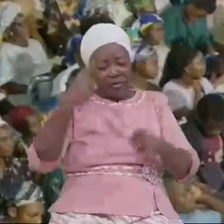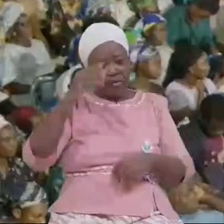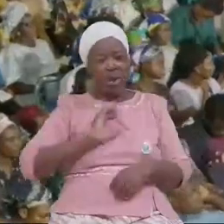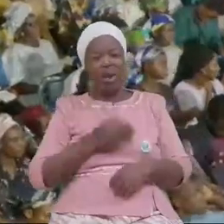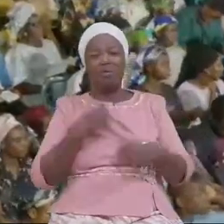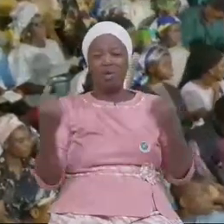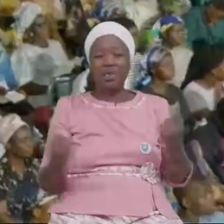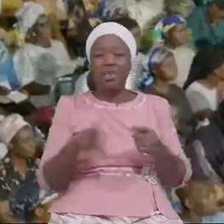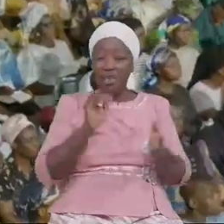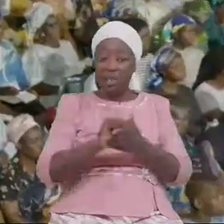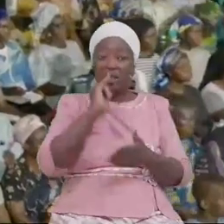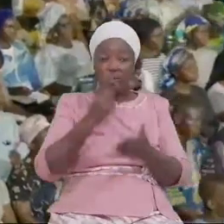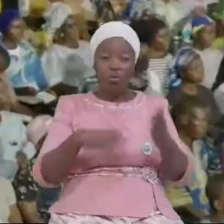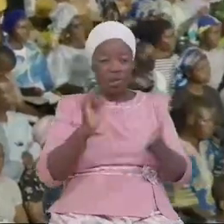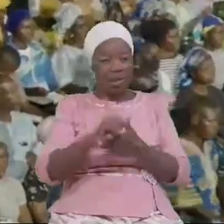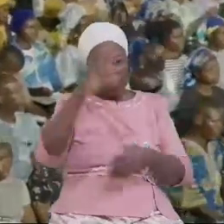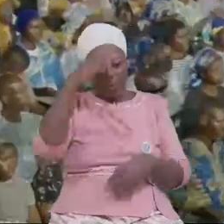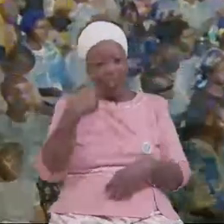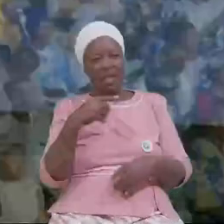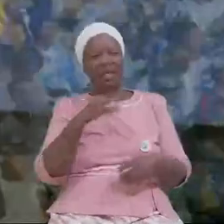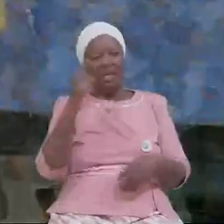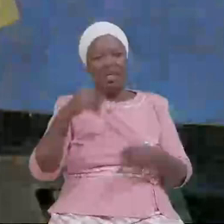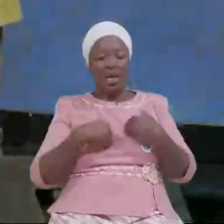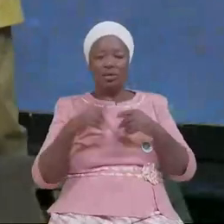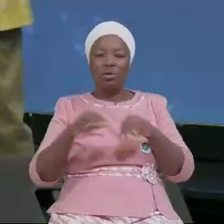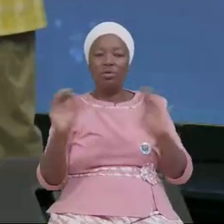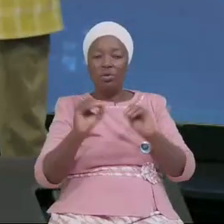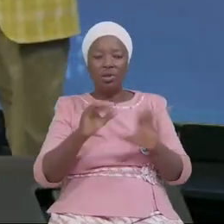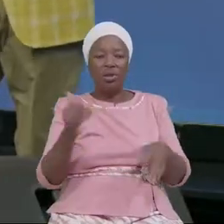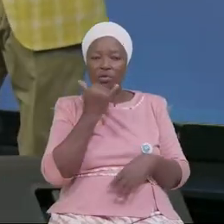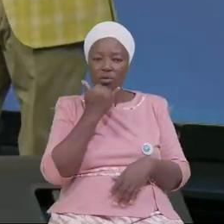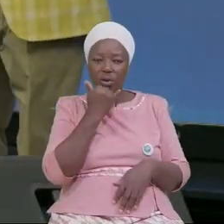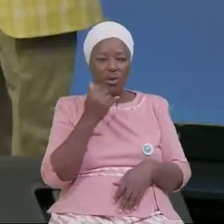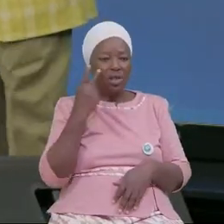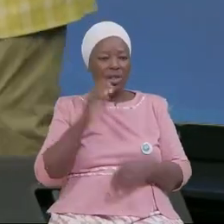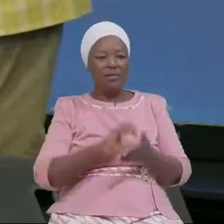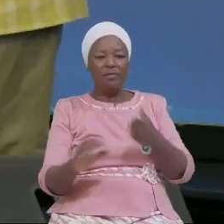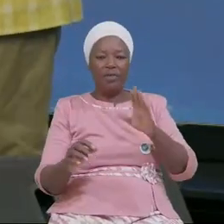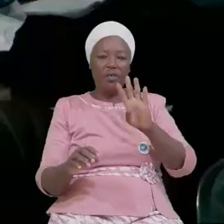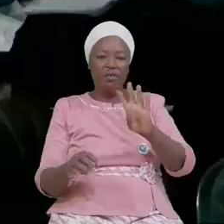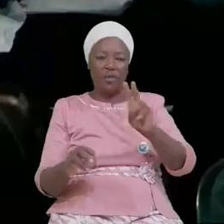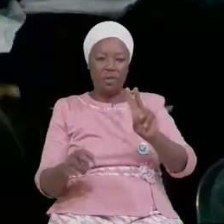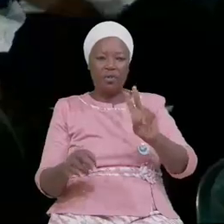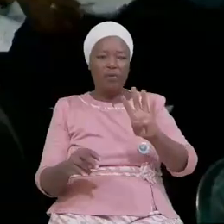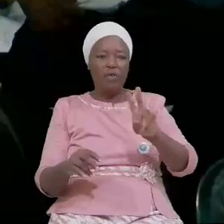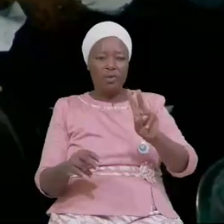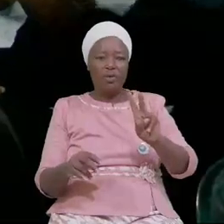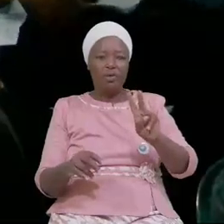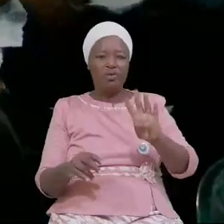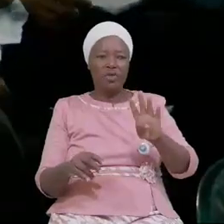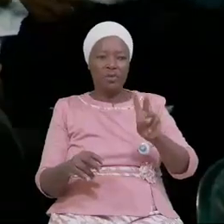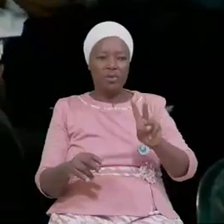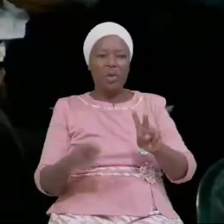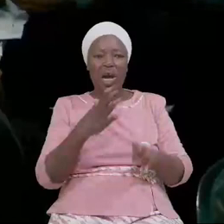dit, que lui, il n'a rien fait de mauvais. Voilà le verset 42. Et